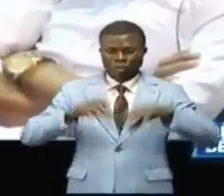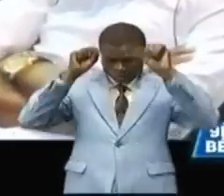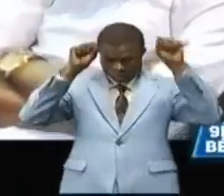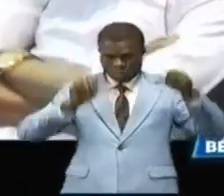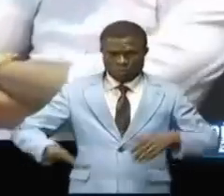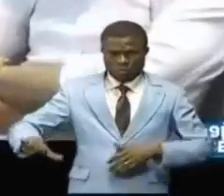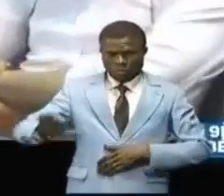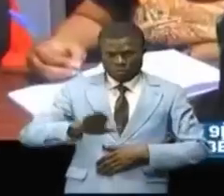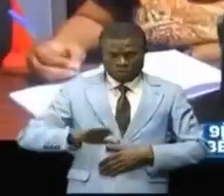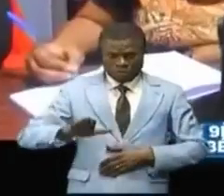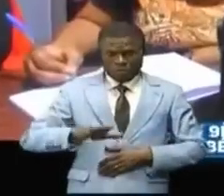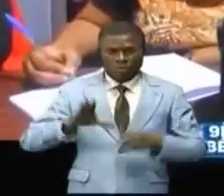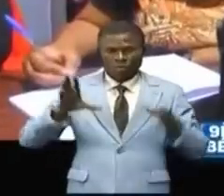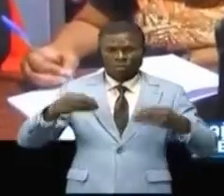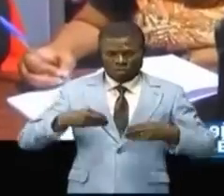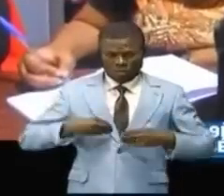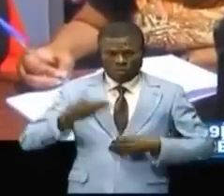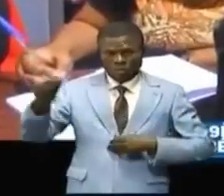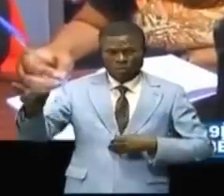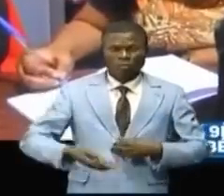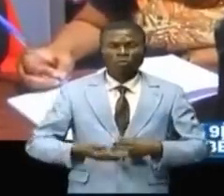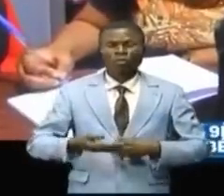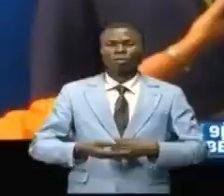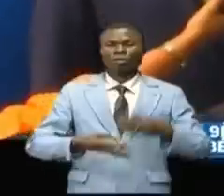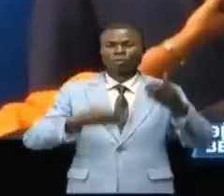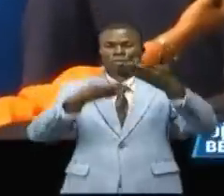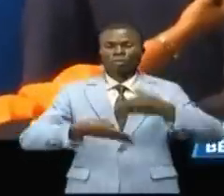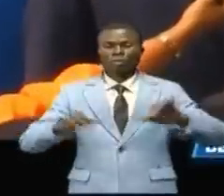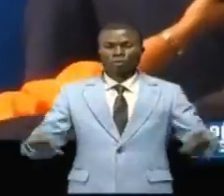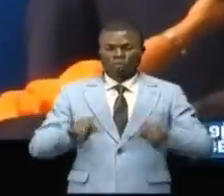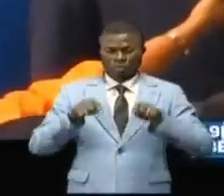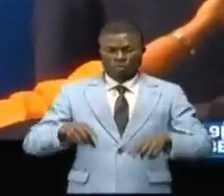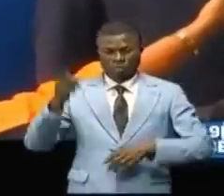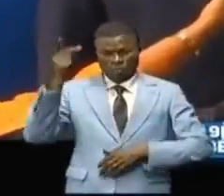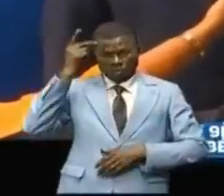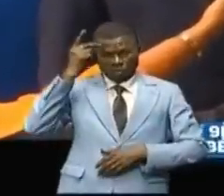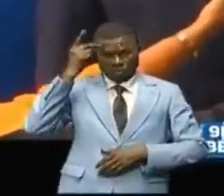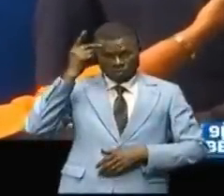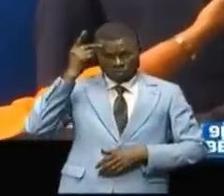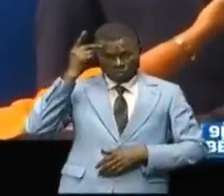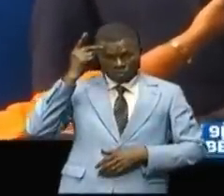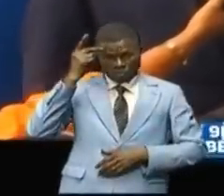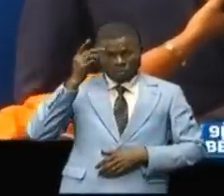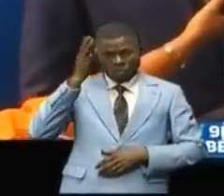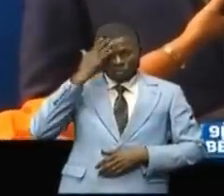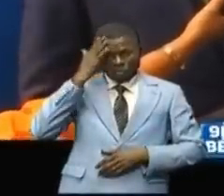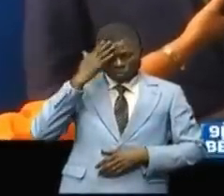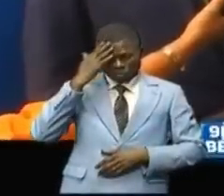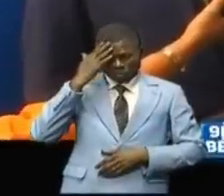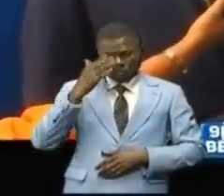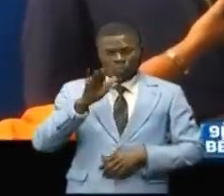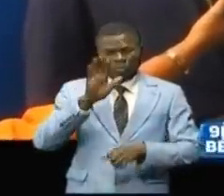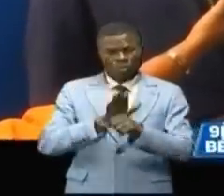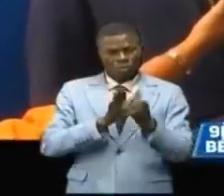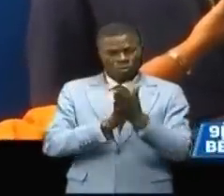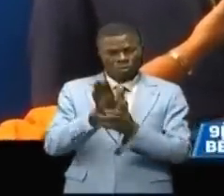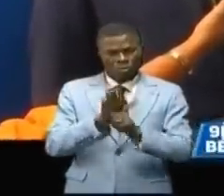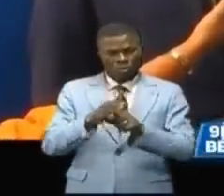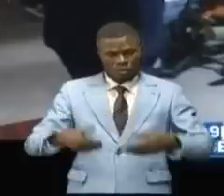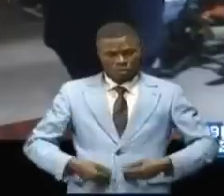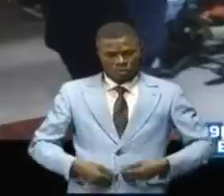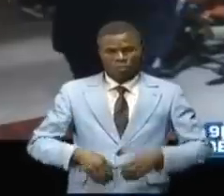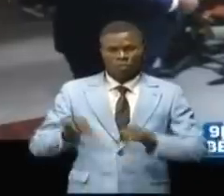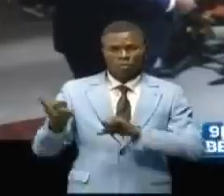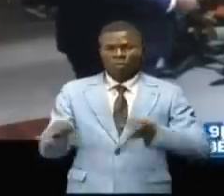République qui a accepté d'accueillir le 9e jeu de la francophonie ici à Kinshasa et qui compte sur sa jeunesse pour que cet événement soit un